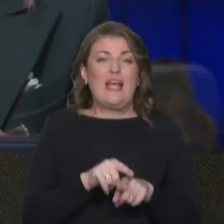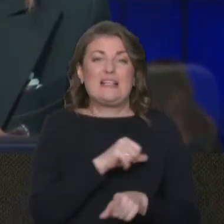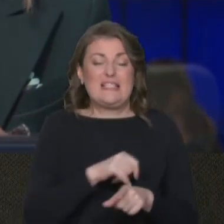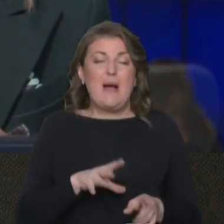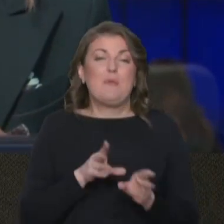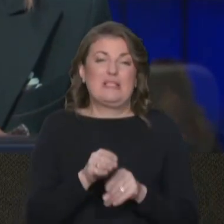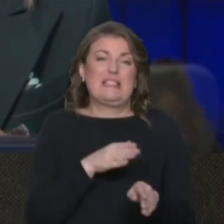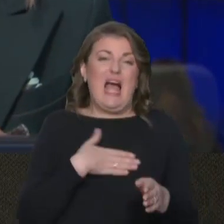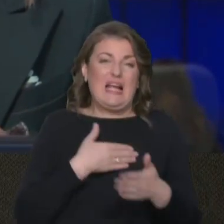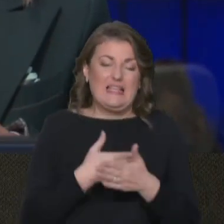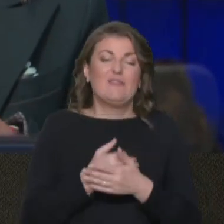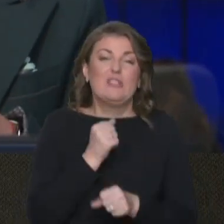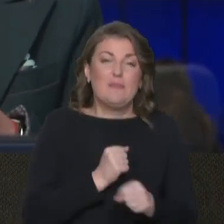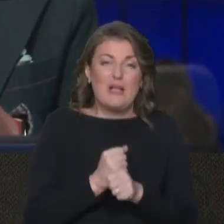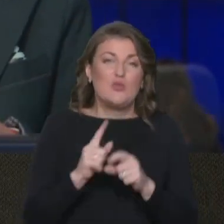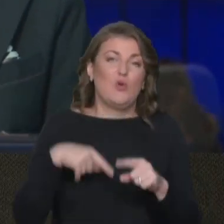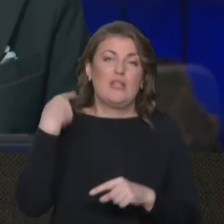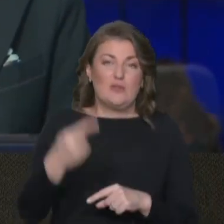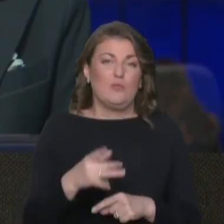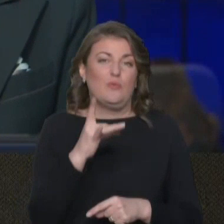не знову так само спрацює активно і наступного разу.